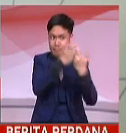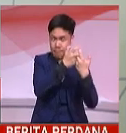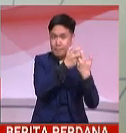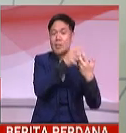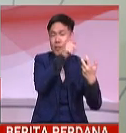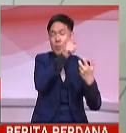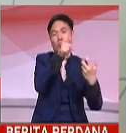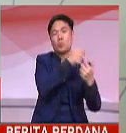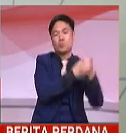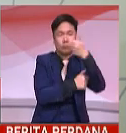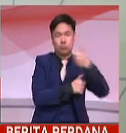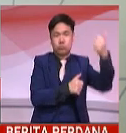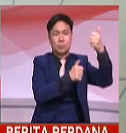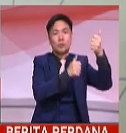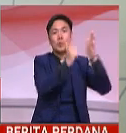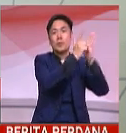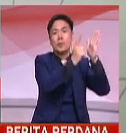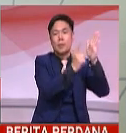peringkat persekutuan.